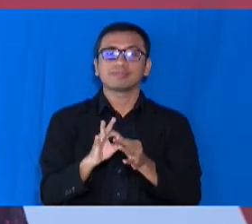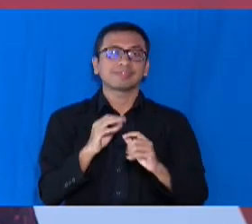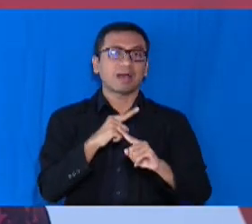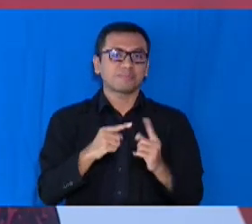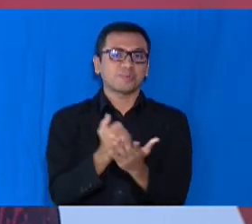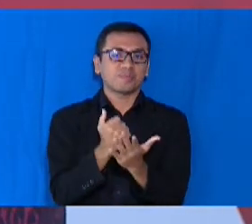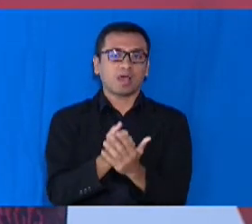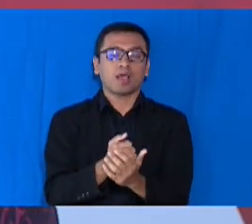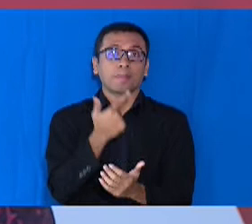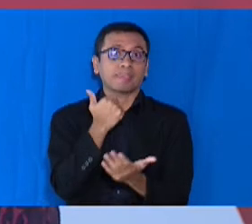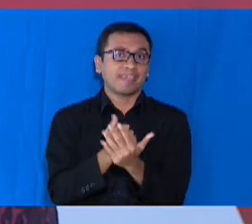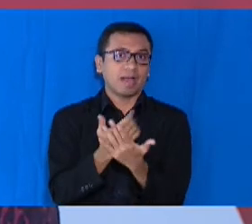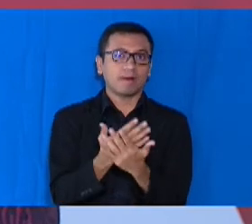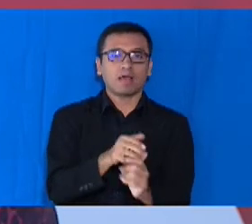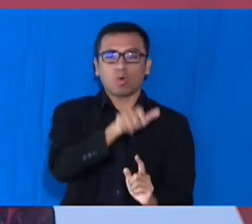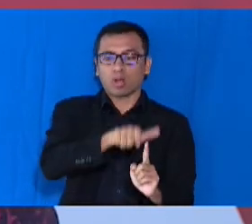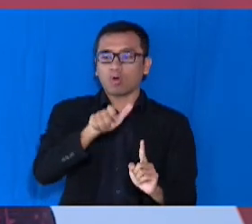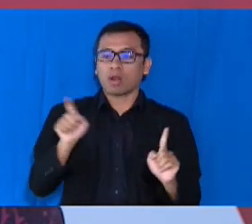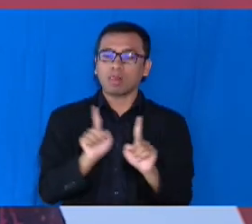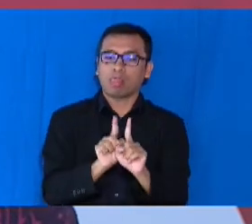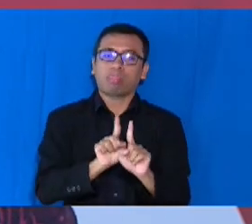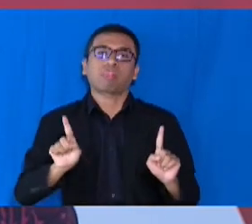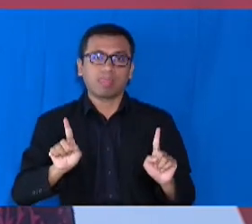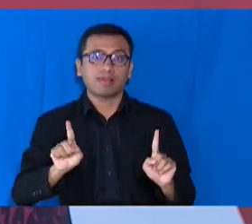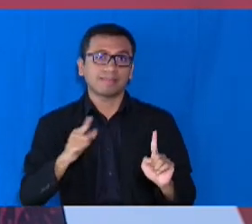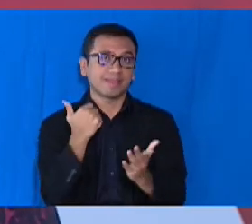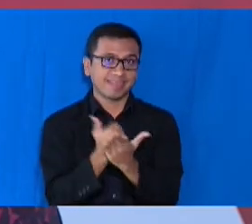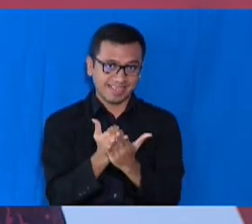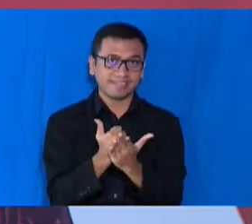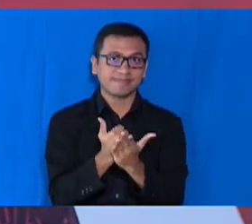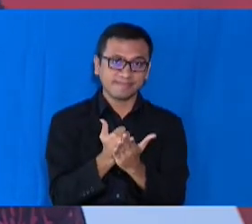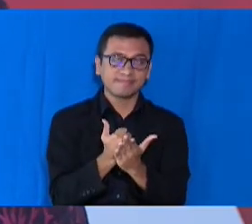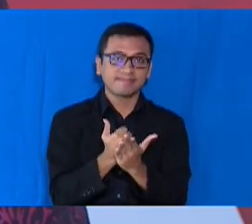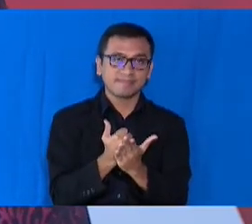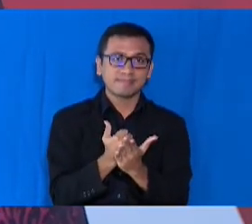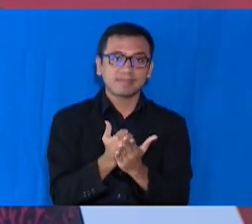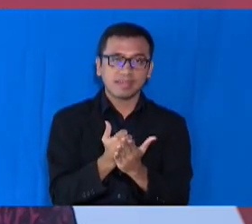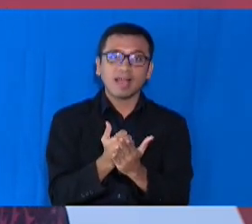anak-anaknya untuk melakukan hal-hal yang harus dilakukan.